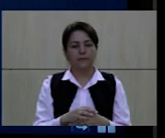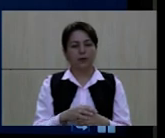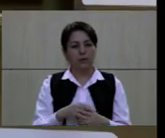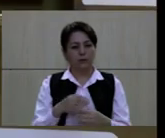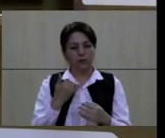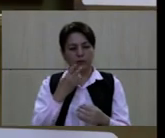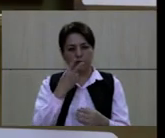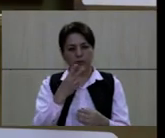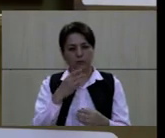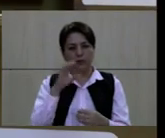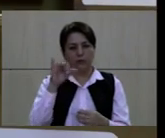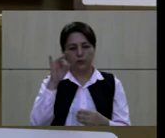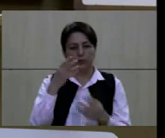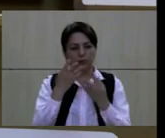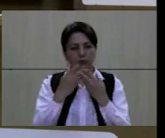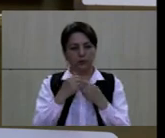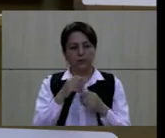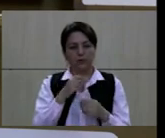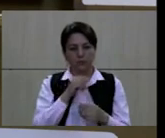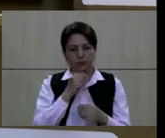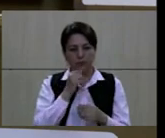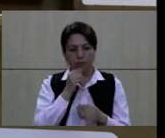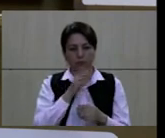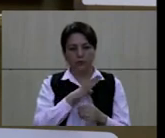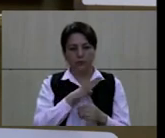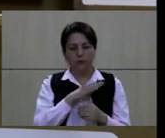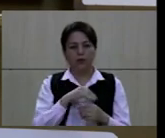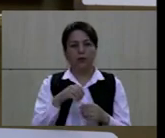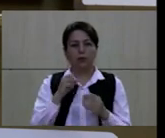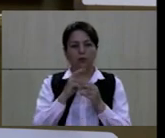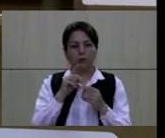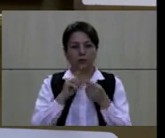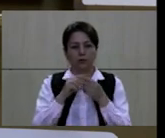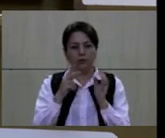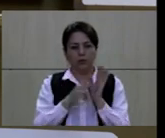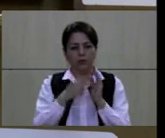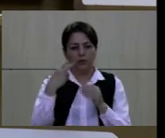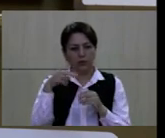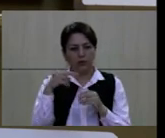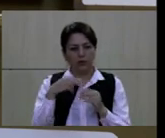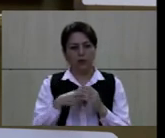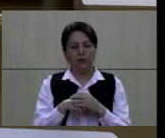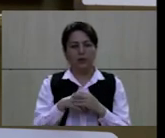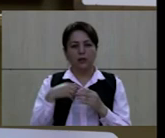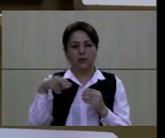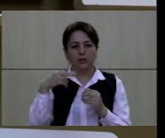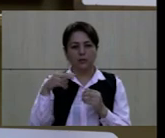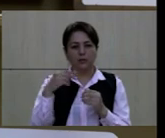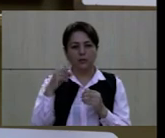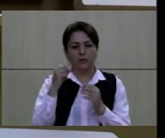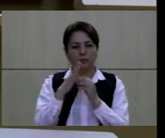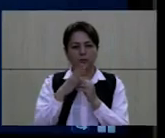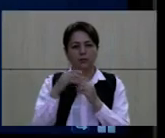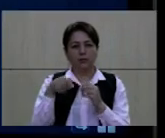3 suratini hisoblab qo'ydingizmi? 12 ga 8 ni qo'shsak 20, 20 dan 15